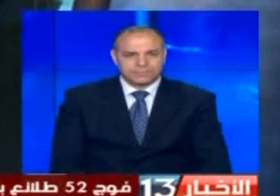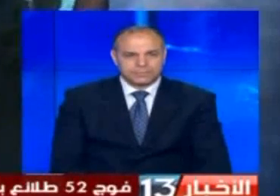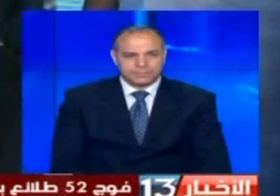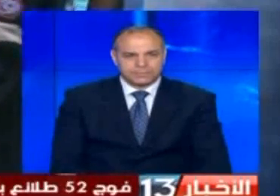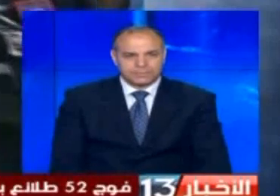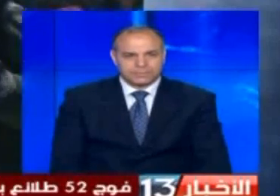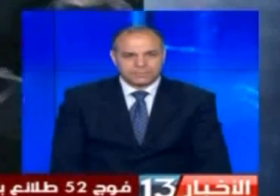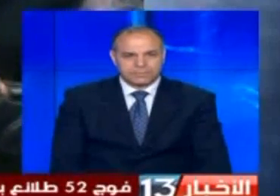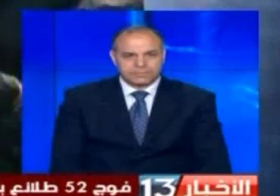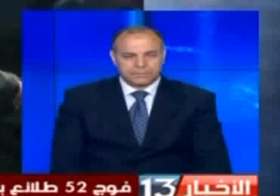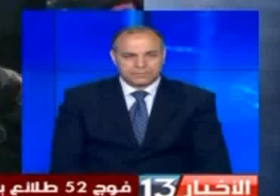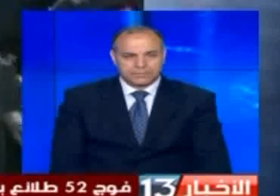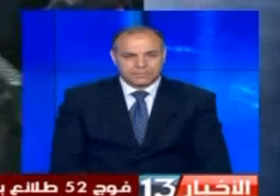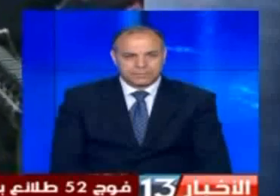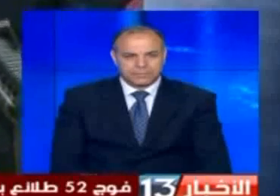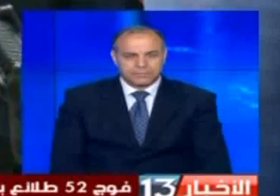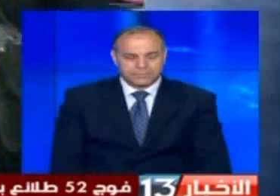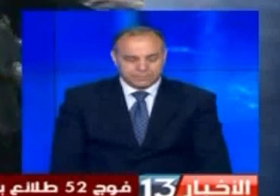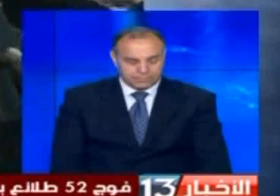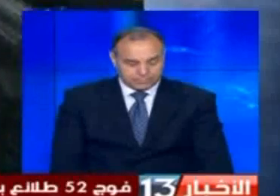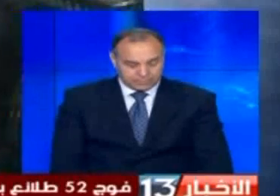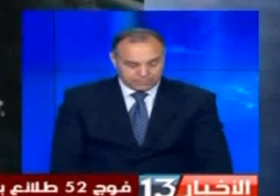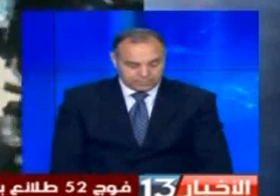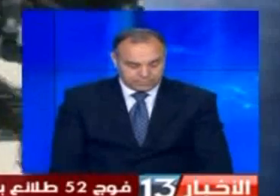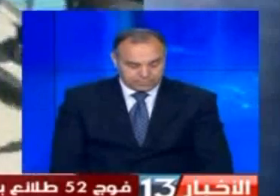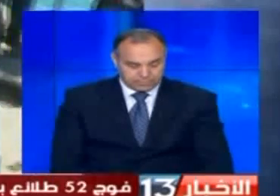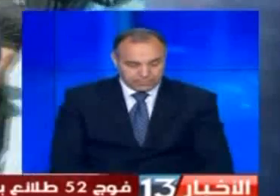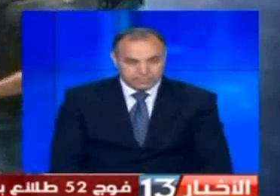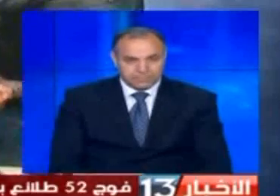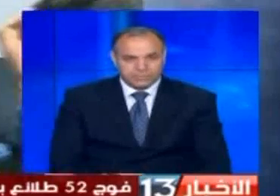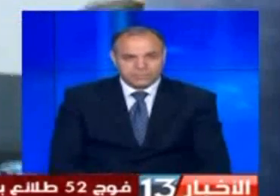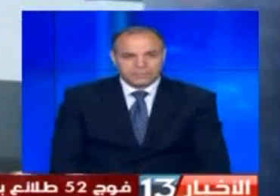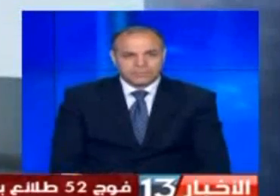انا جندي انا جندي